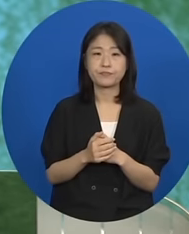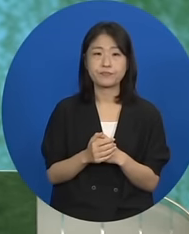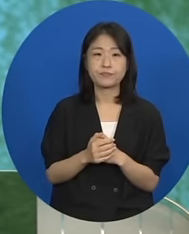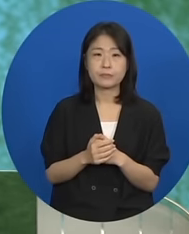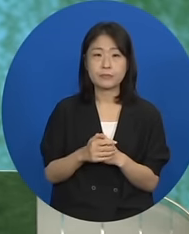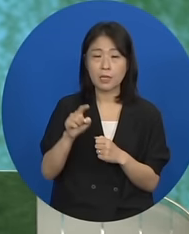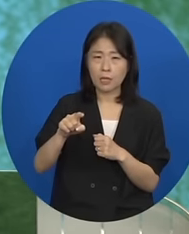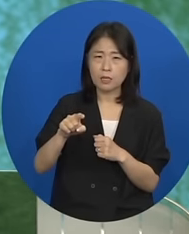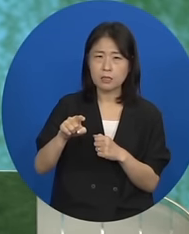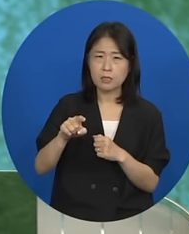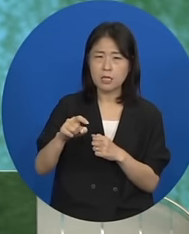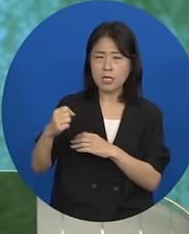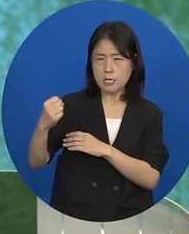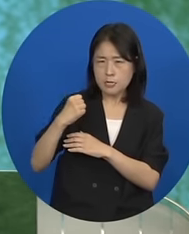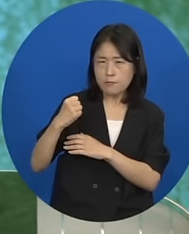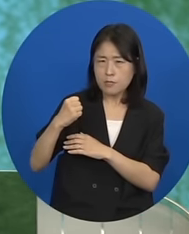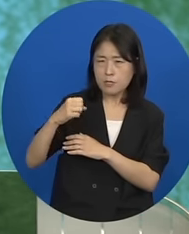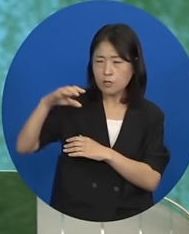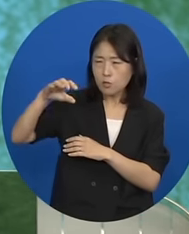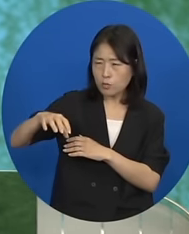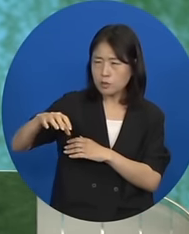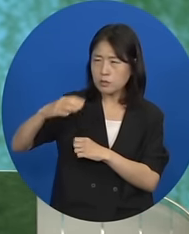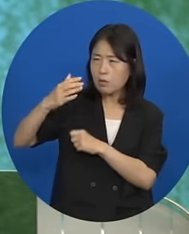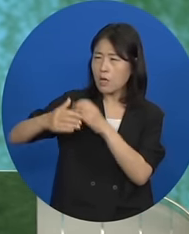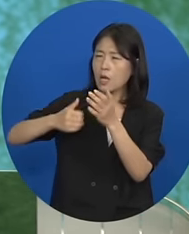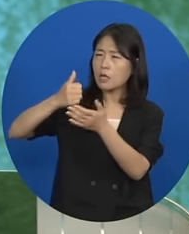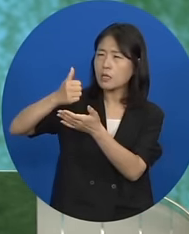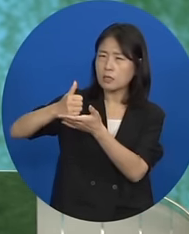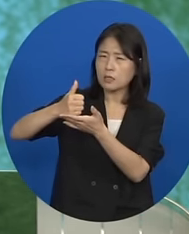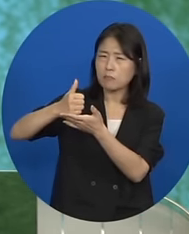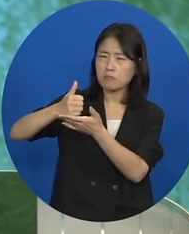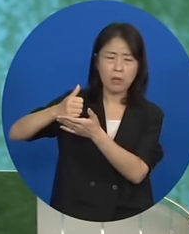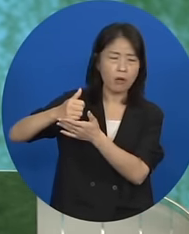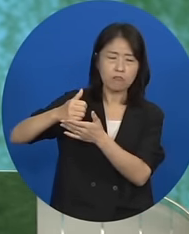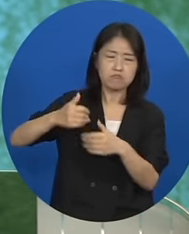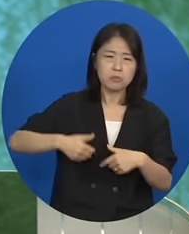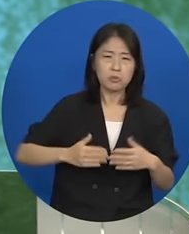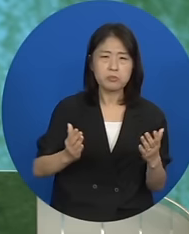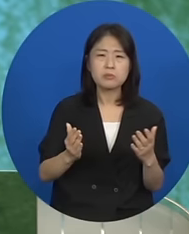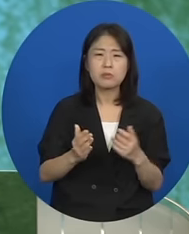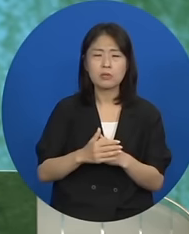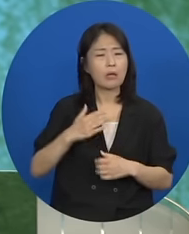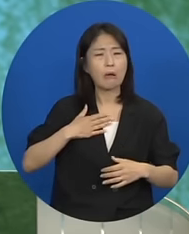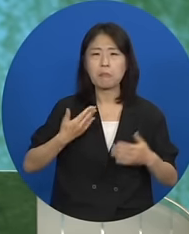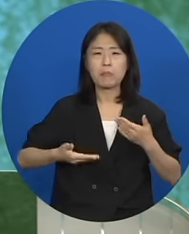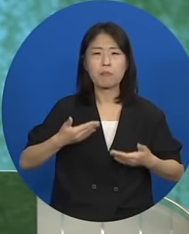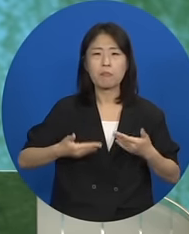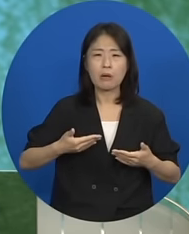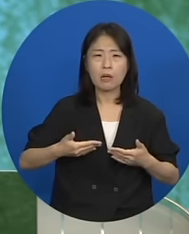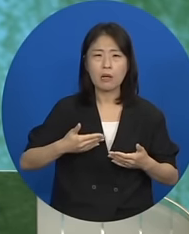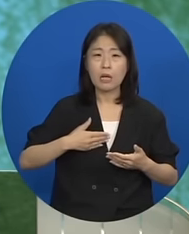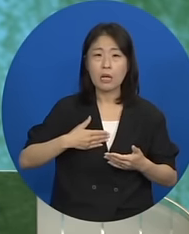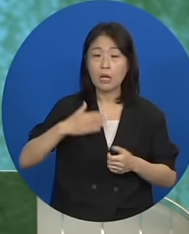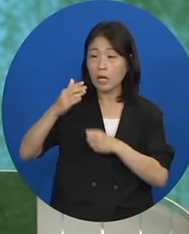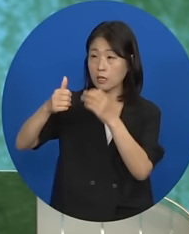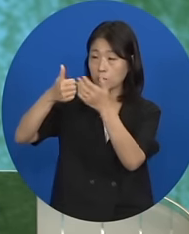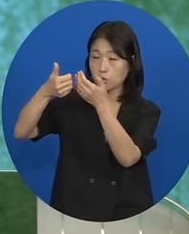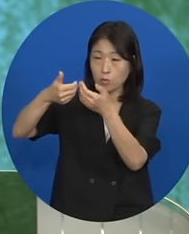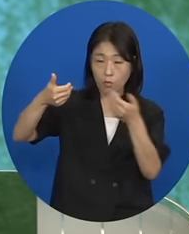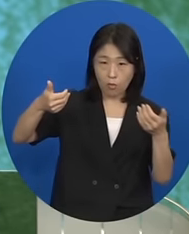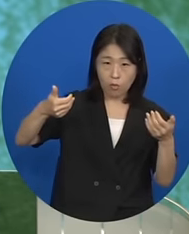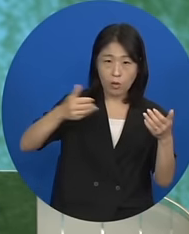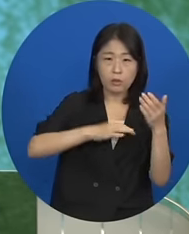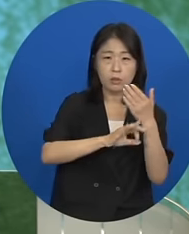때문에 더 이상 하나님을 예배할 필요가 없다 아 너무 바쁜데 내가 그럴 필요가 있을까 하나님 멀어졌다면 그것은